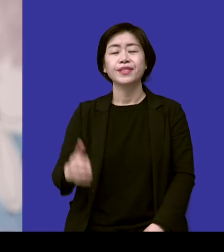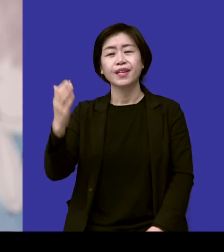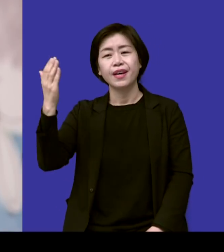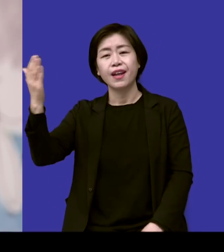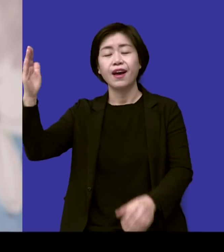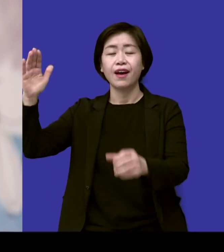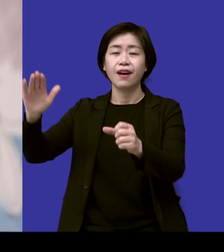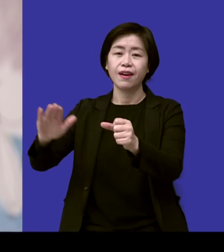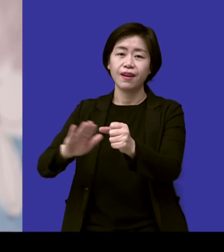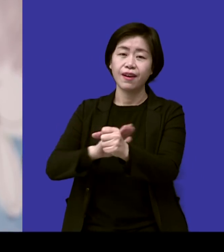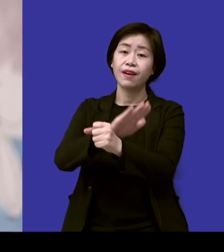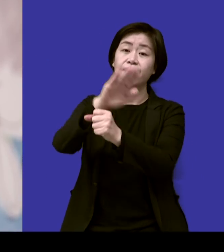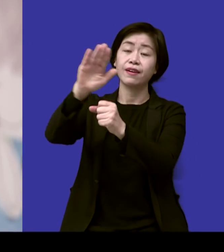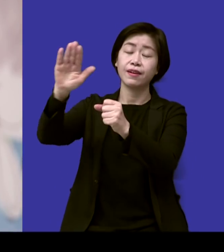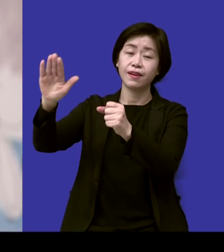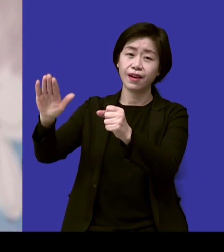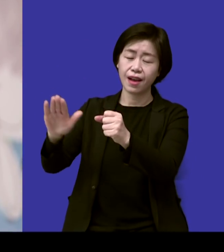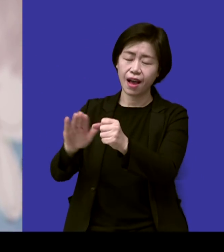그